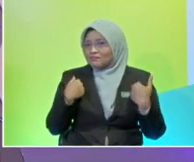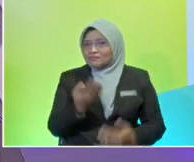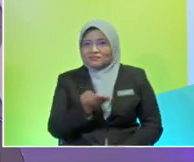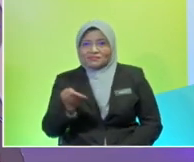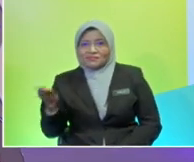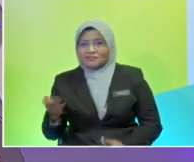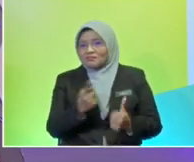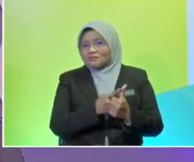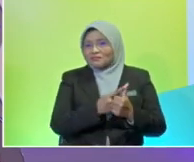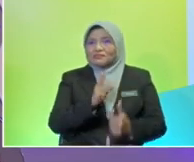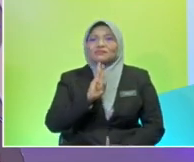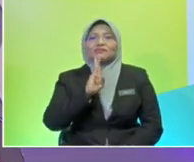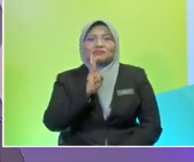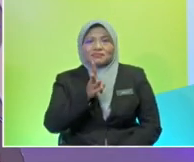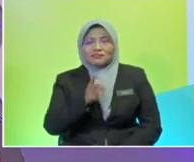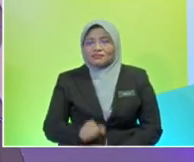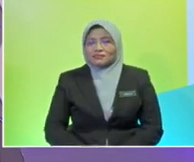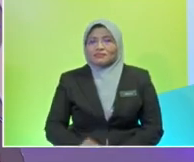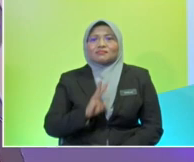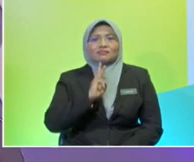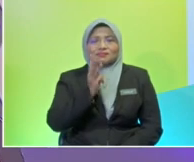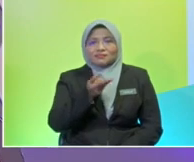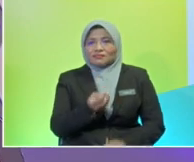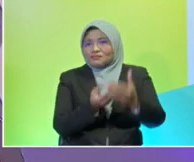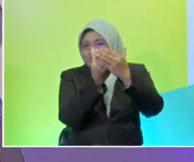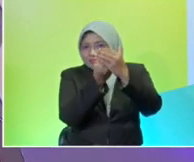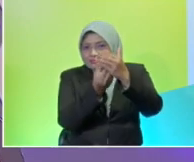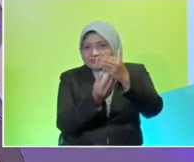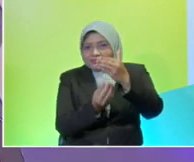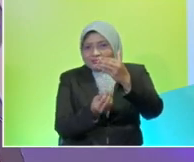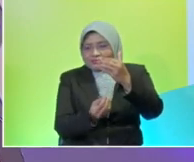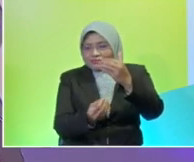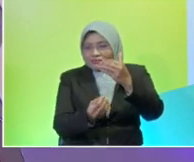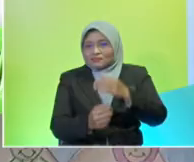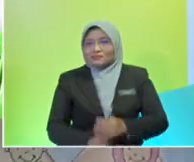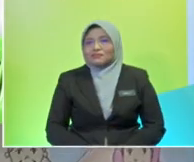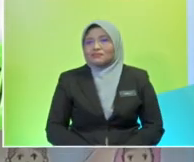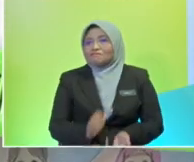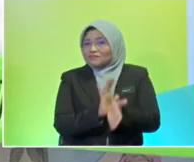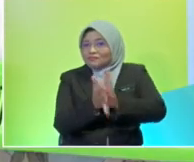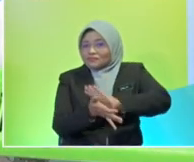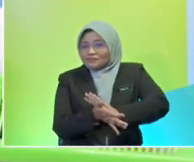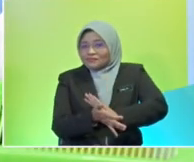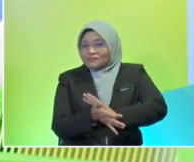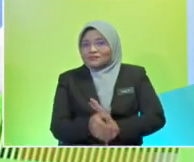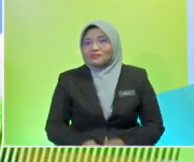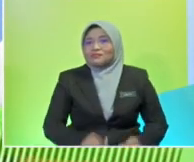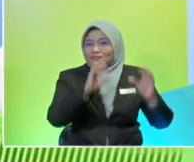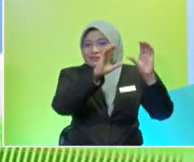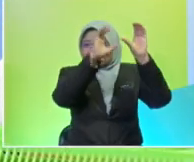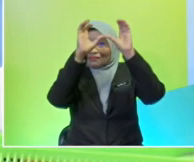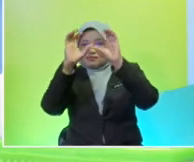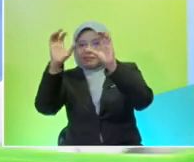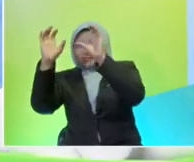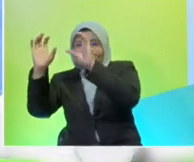kemudian Air ini akan diserap ke atas menjadi awan kemudian